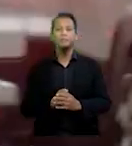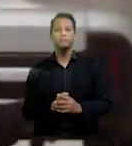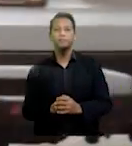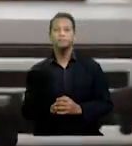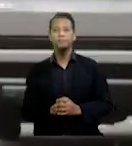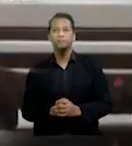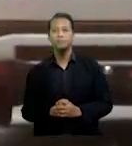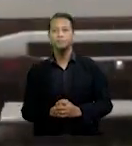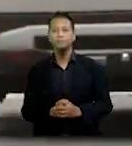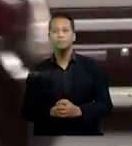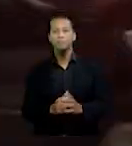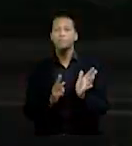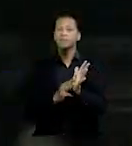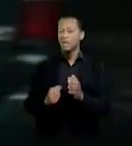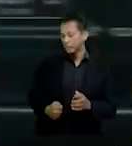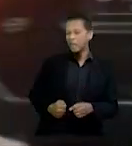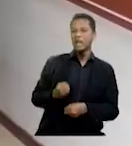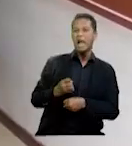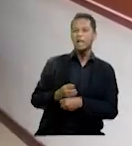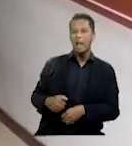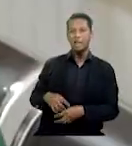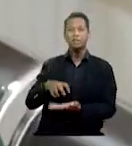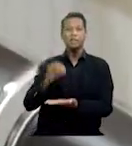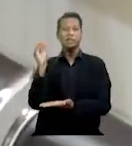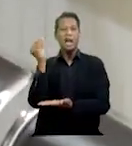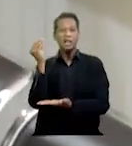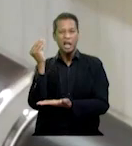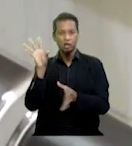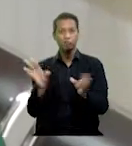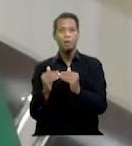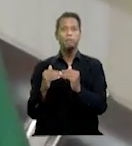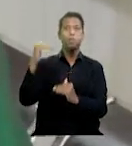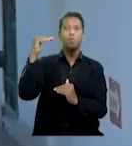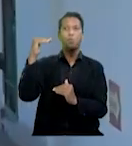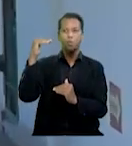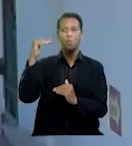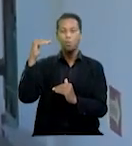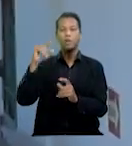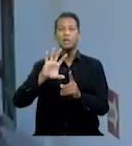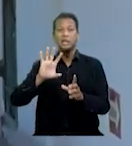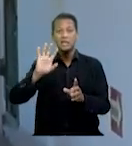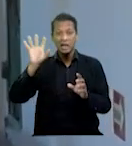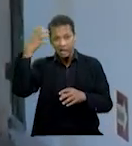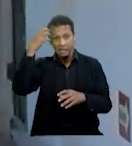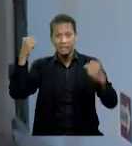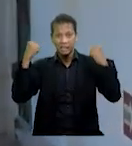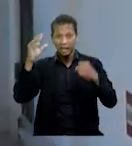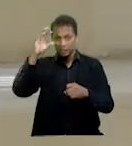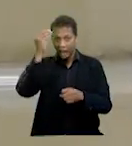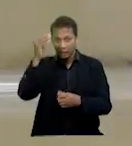Kasus gagal ginjal akut di ibu kota terus mengalami peningkatan. Dinas Kesehatan Provinsi DKI Jakarta mencatat sejak